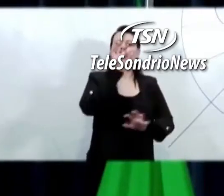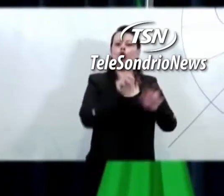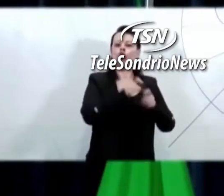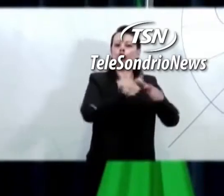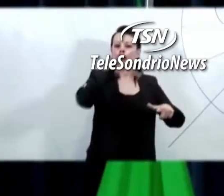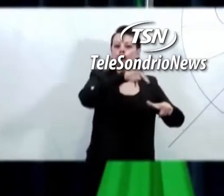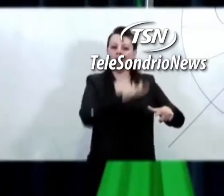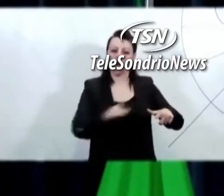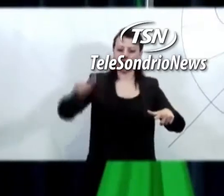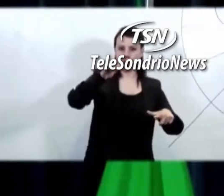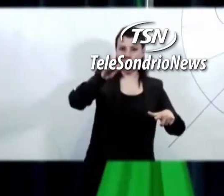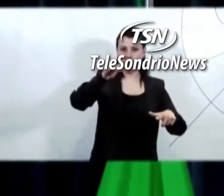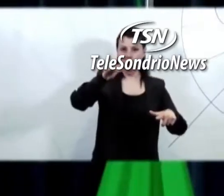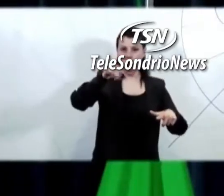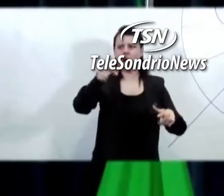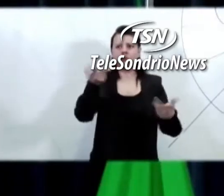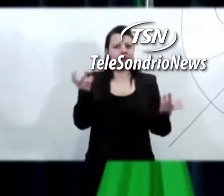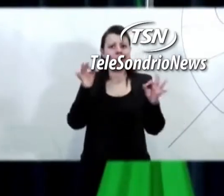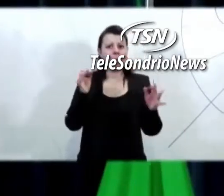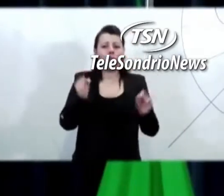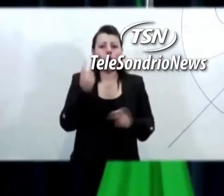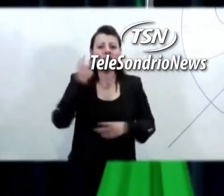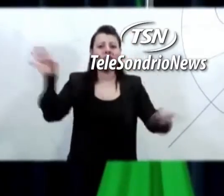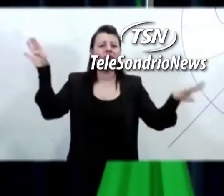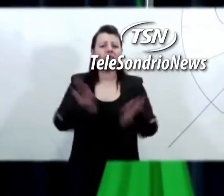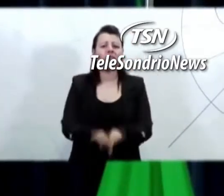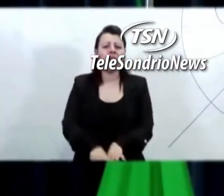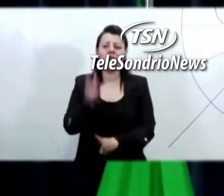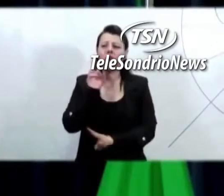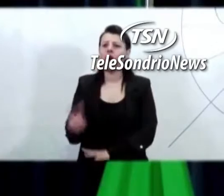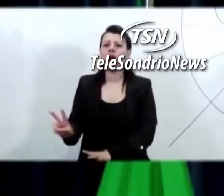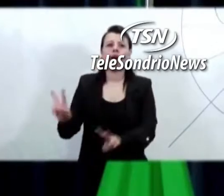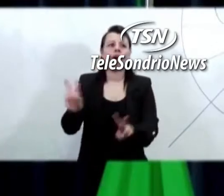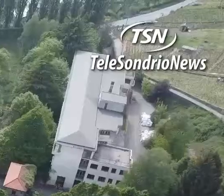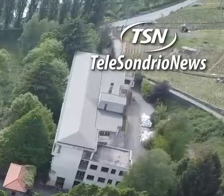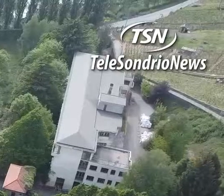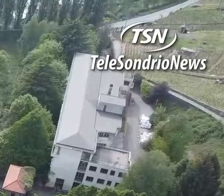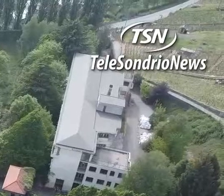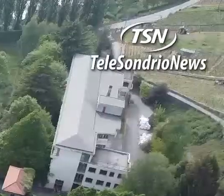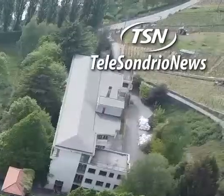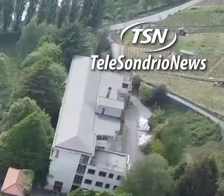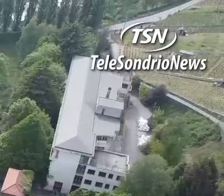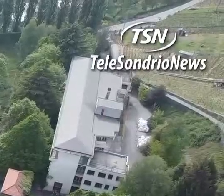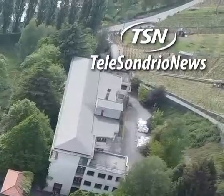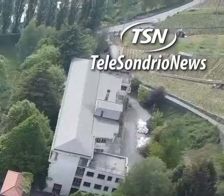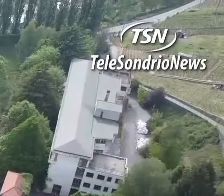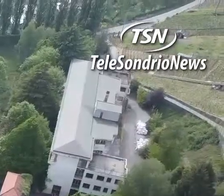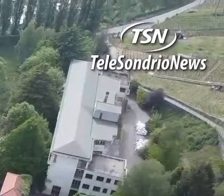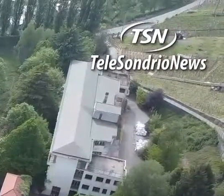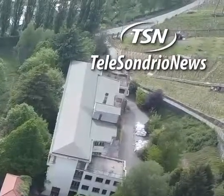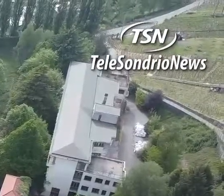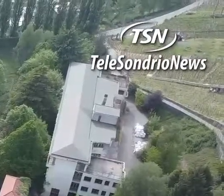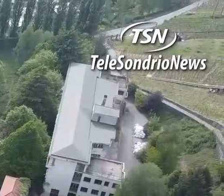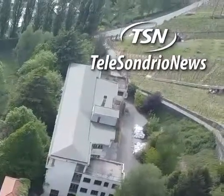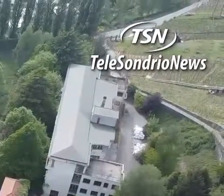quale si si gode la vista la valtellina veramente una vista ampia interessante monte salute come detto sorgerà